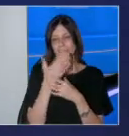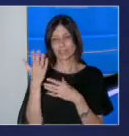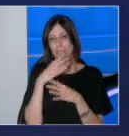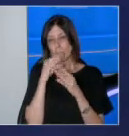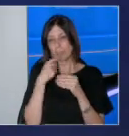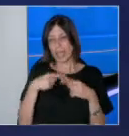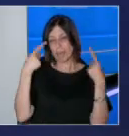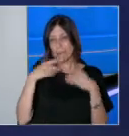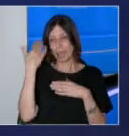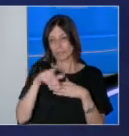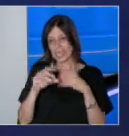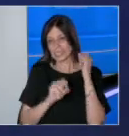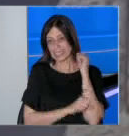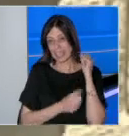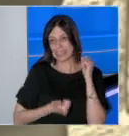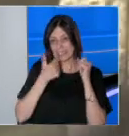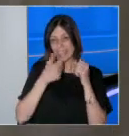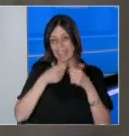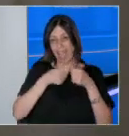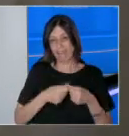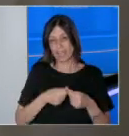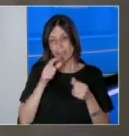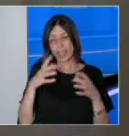אחרונים שלך כסגן שר, כחבר בקואליציה?